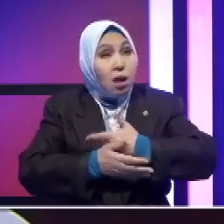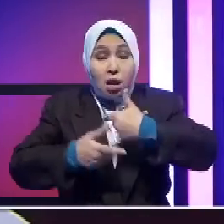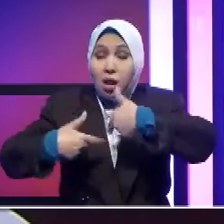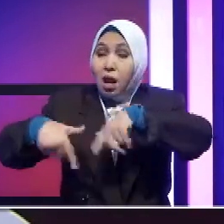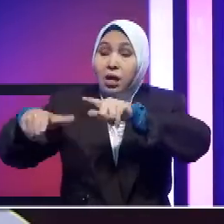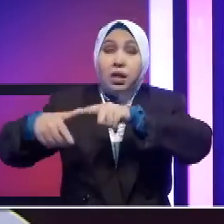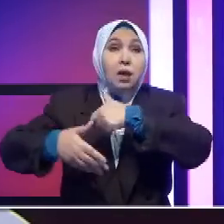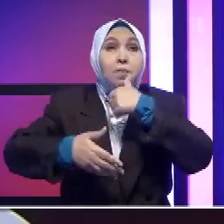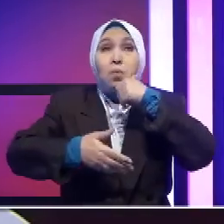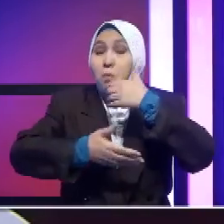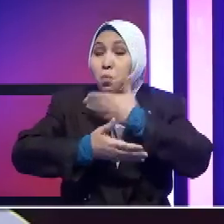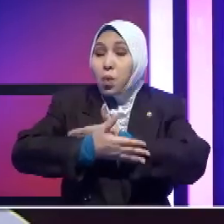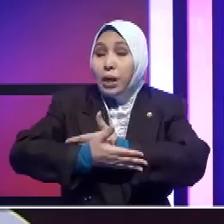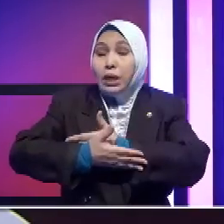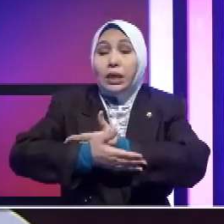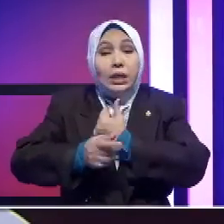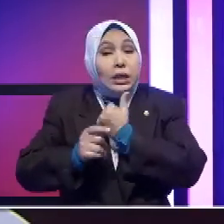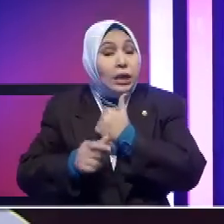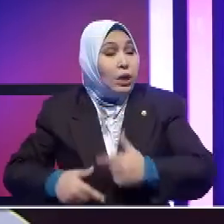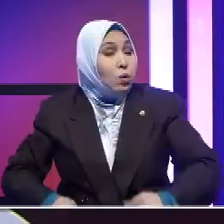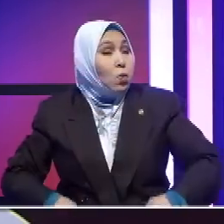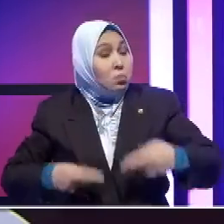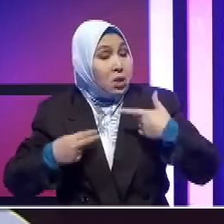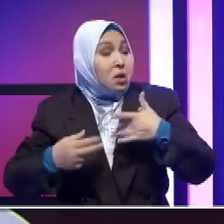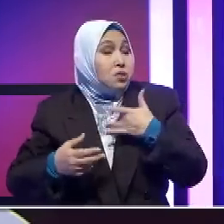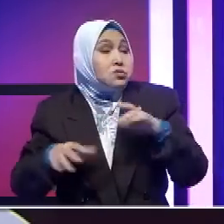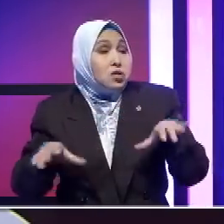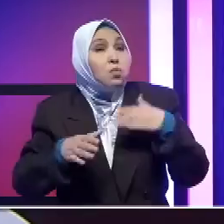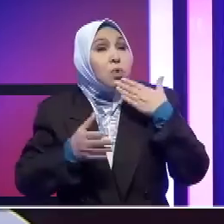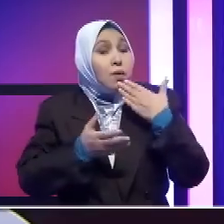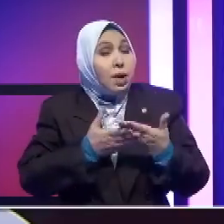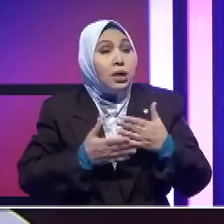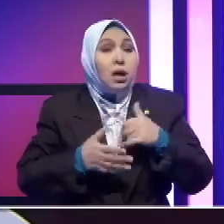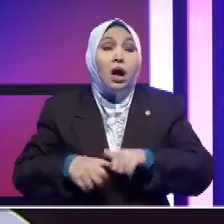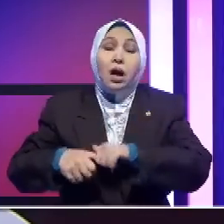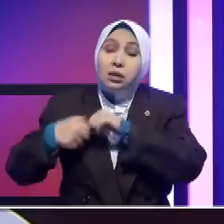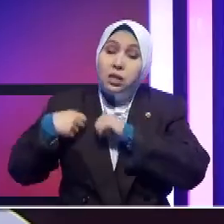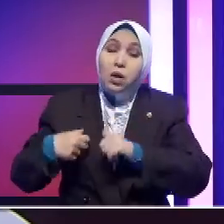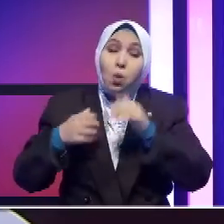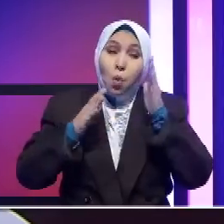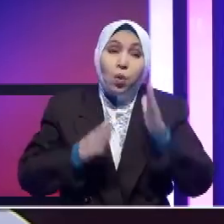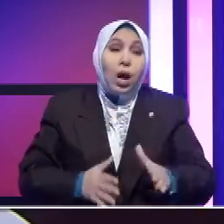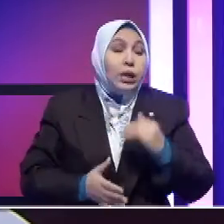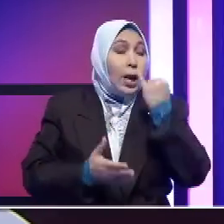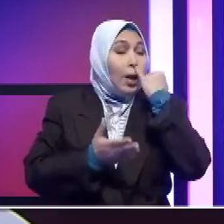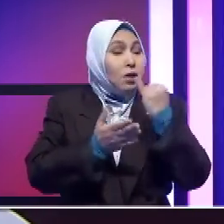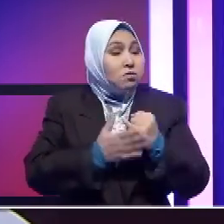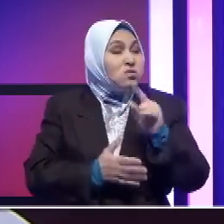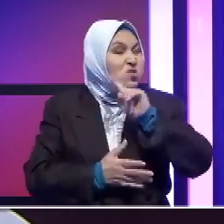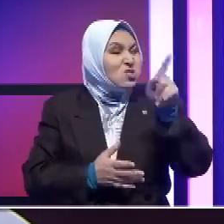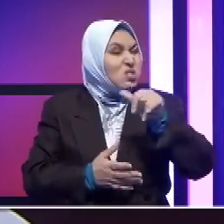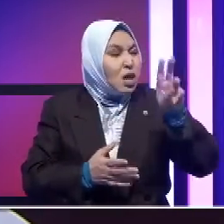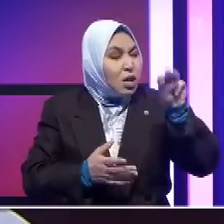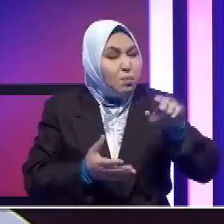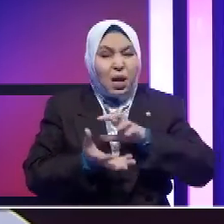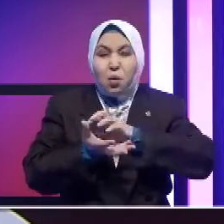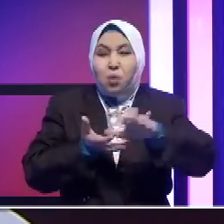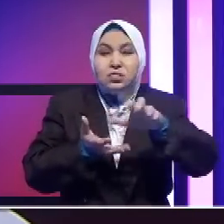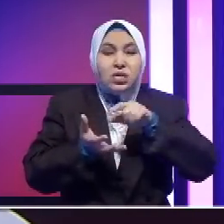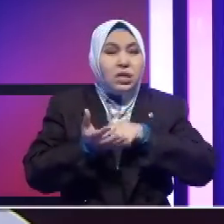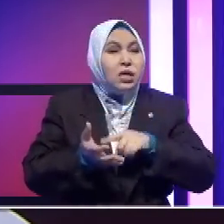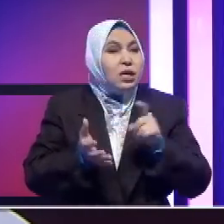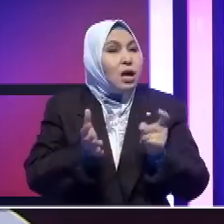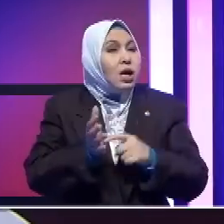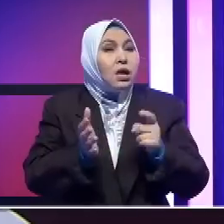hidup dan merosakkan mereka. Dia rasa dia buat baik. Nak ceritanya, hati orang yang zalim, yang rosak ini, dia